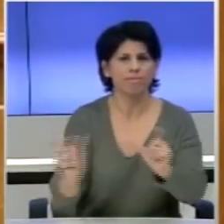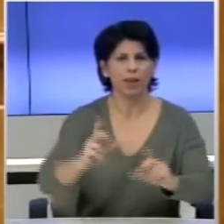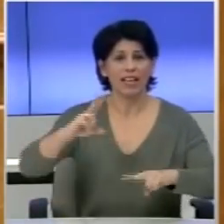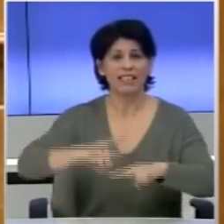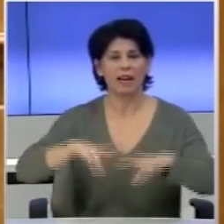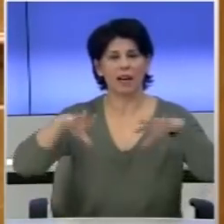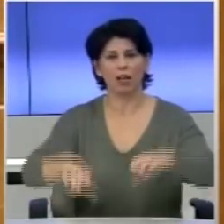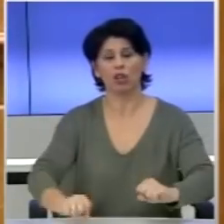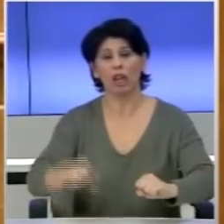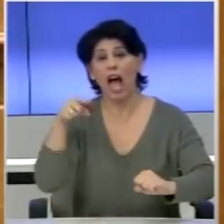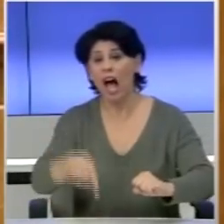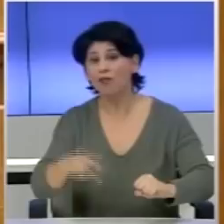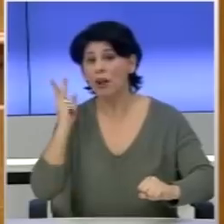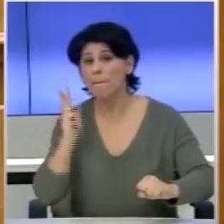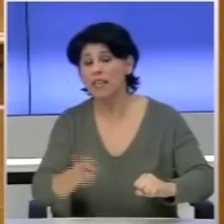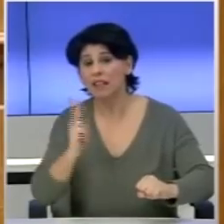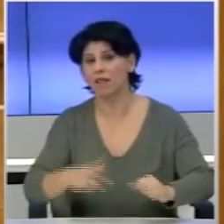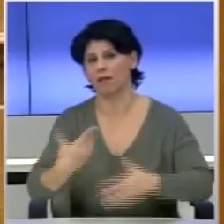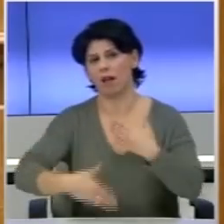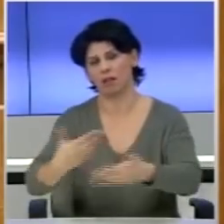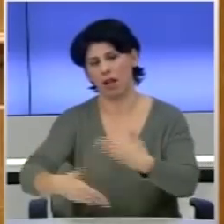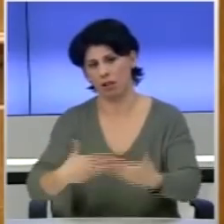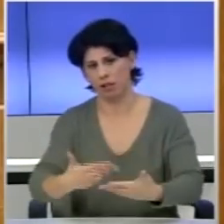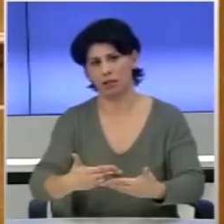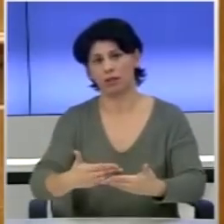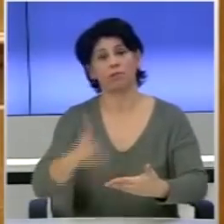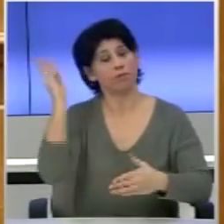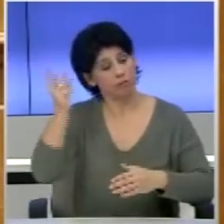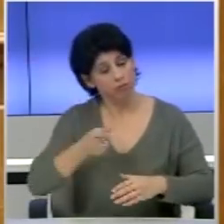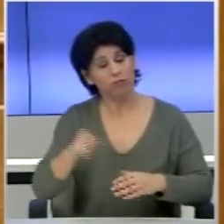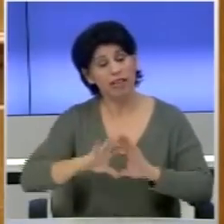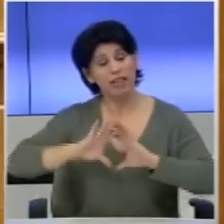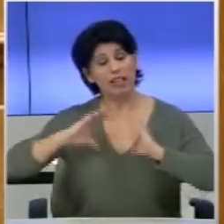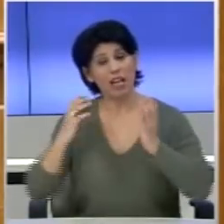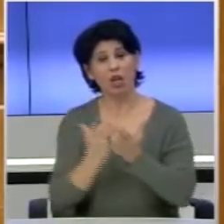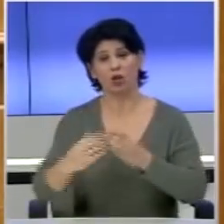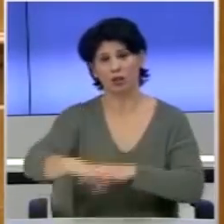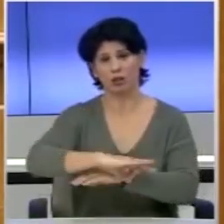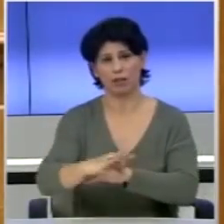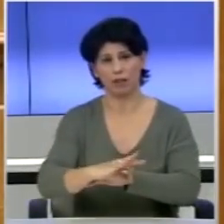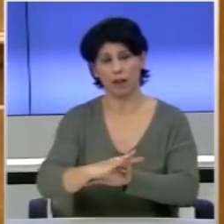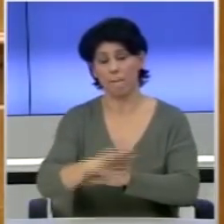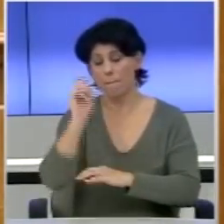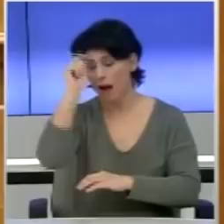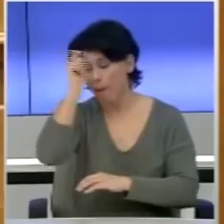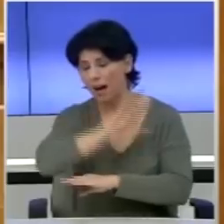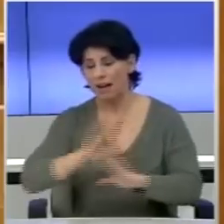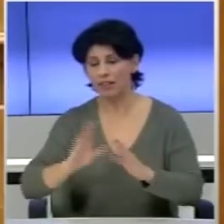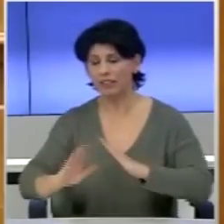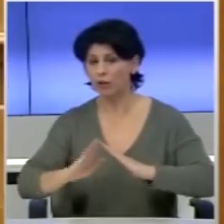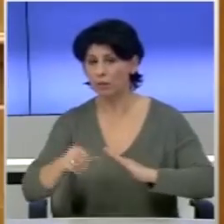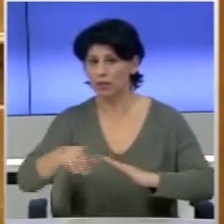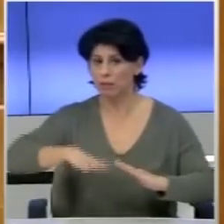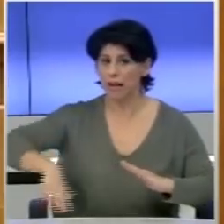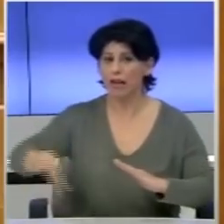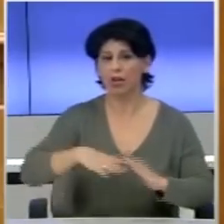κατοχή. Πρόκειται για επικίνδυνη εξέλιξη, μέρος ενός γενικότερου σχεδίου με απαράδεκτες διευθετήσεις στην